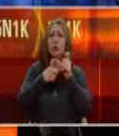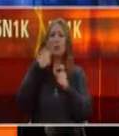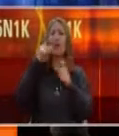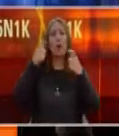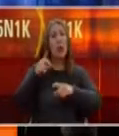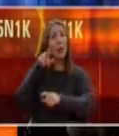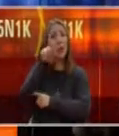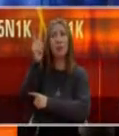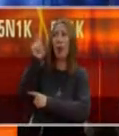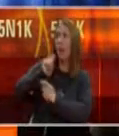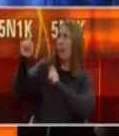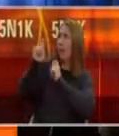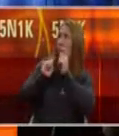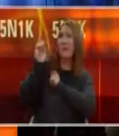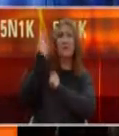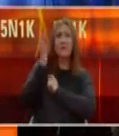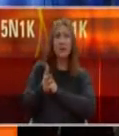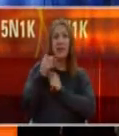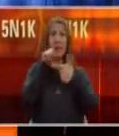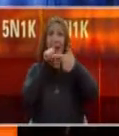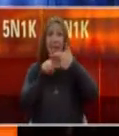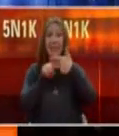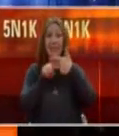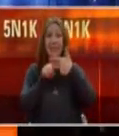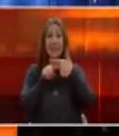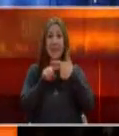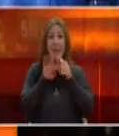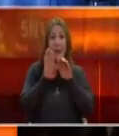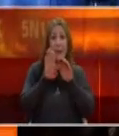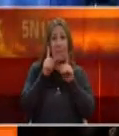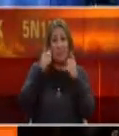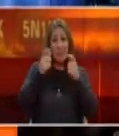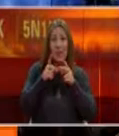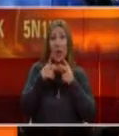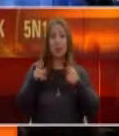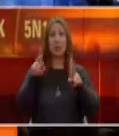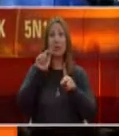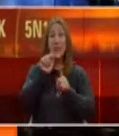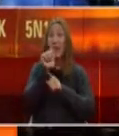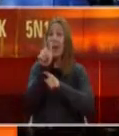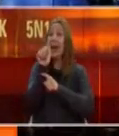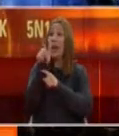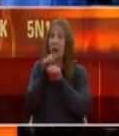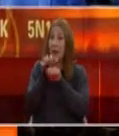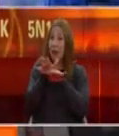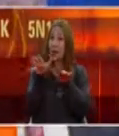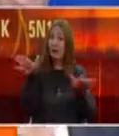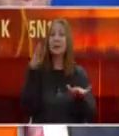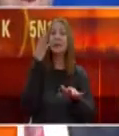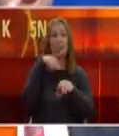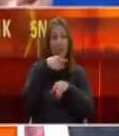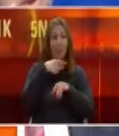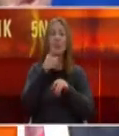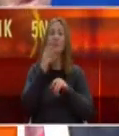gibi birçok ilden talep geliyor. İkincisini Ağrı Patnos'ta açtık ve bu diğer illerde yayıldığı zaman eminim peki.